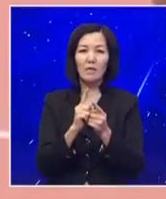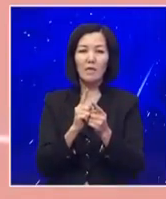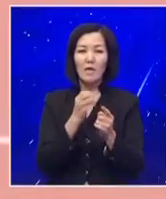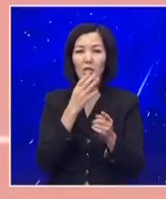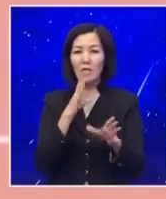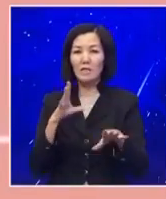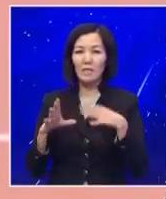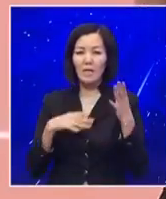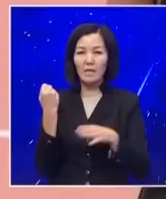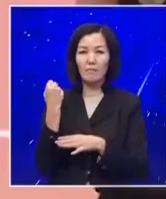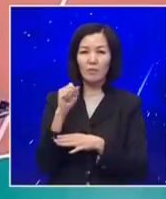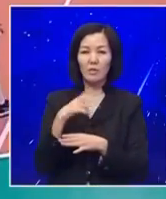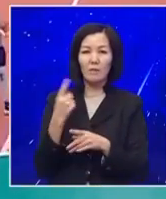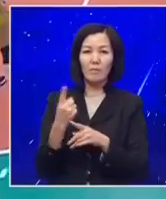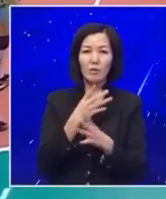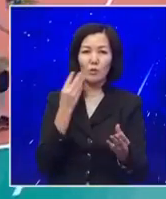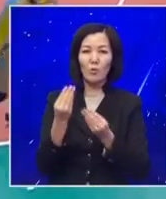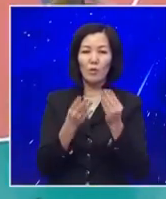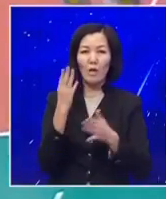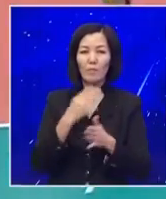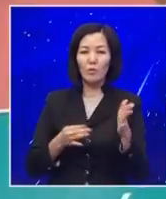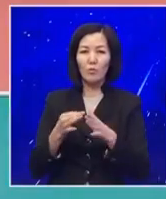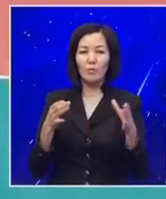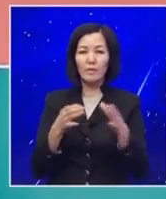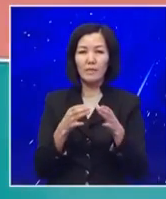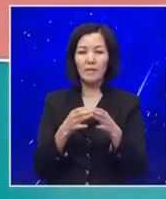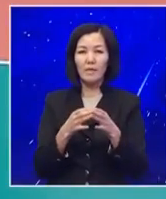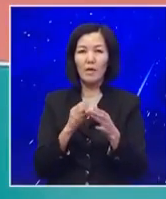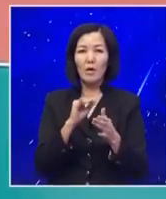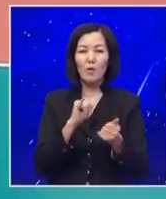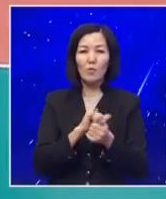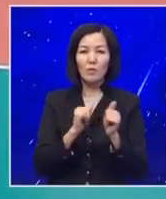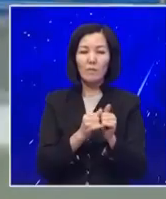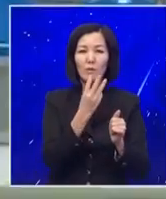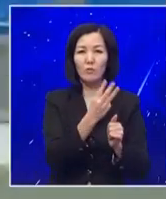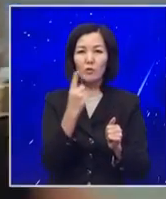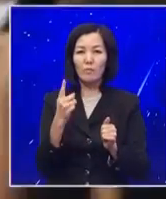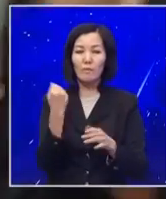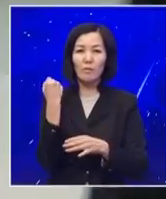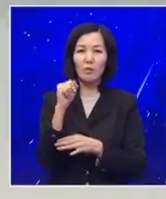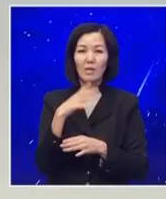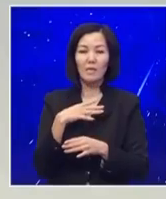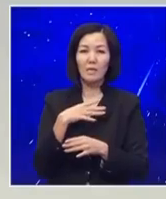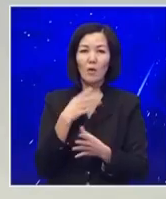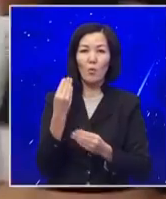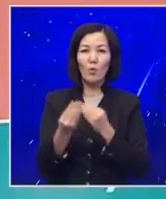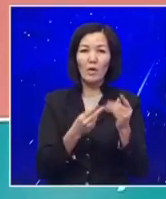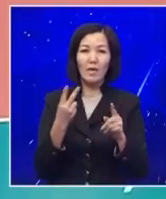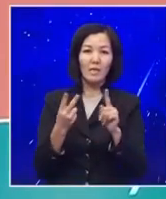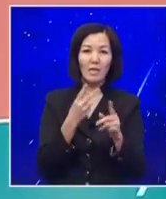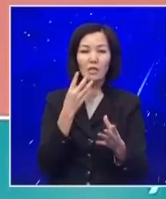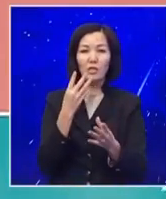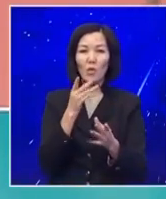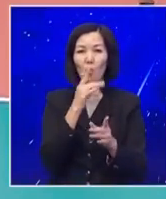дайындық деңгейін көрсетті. Бірінші ойында Алматы облысының өкілдері өскемендіктерді 3-1 есебімен жеңді. Тартысқа толы болған